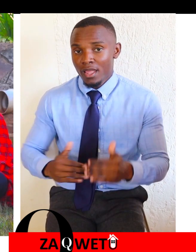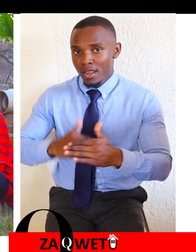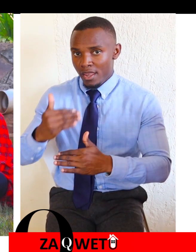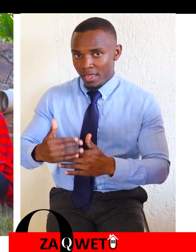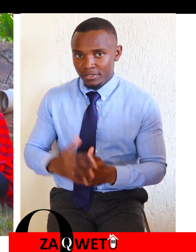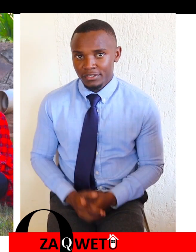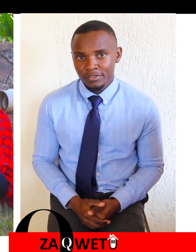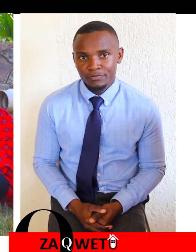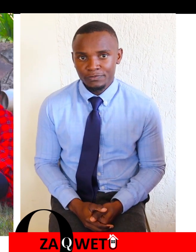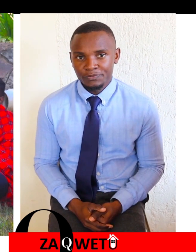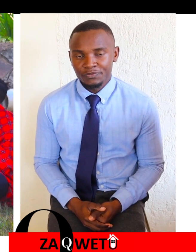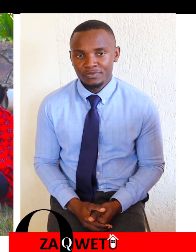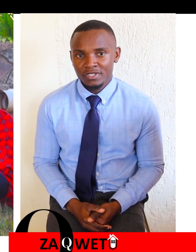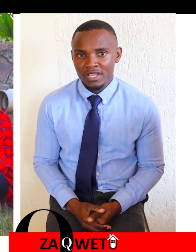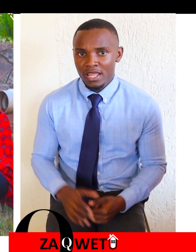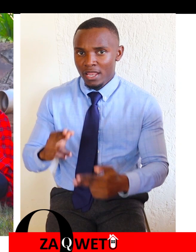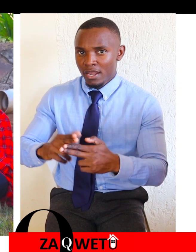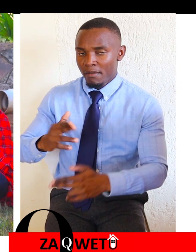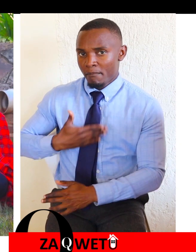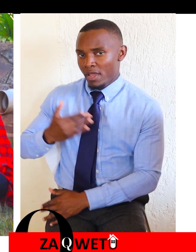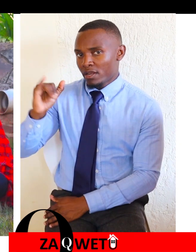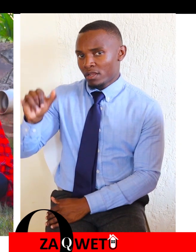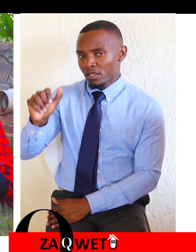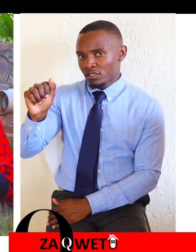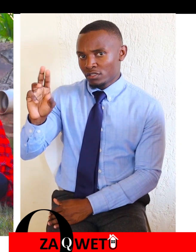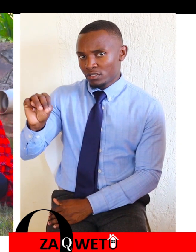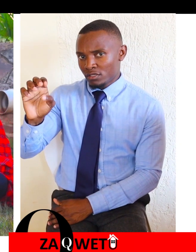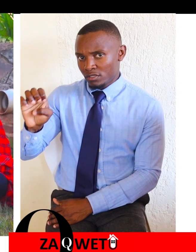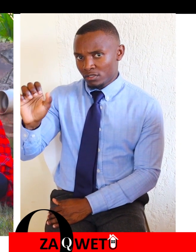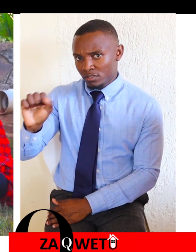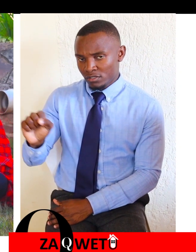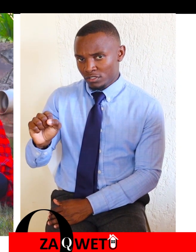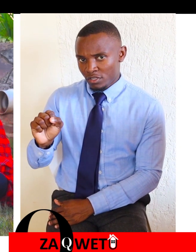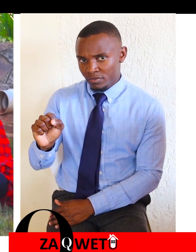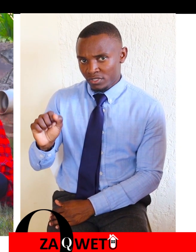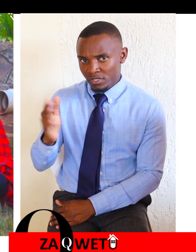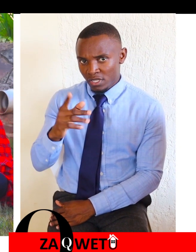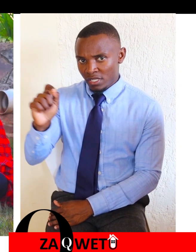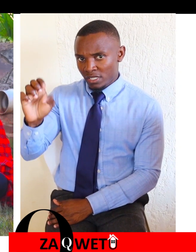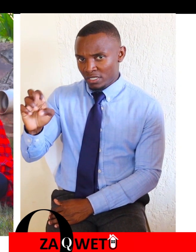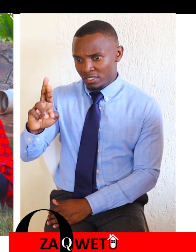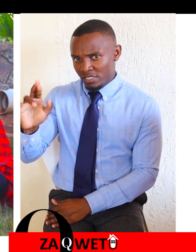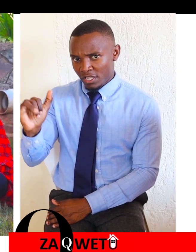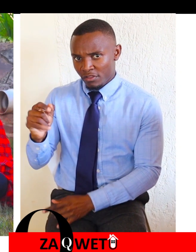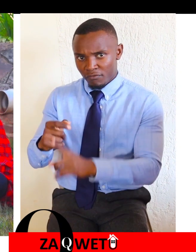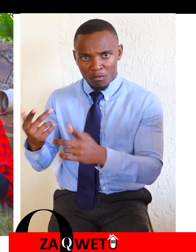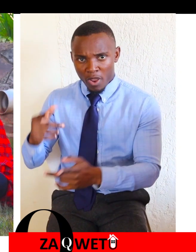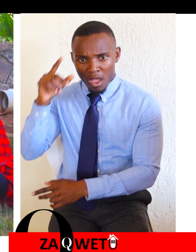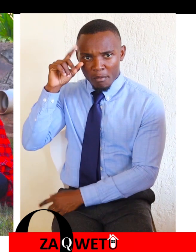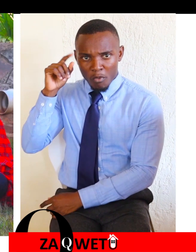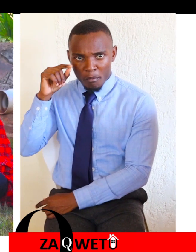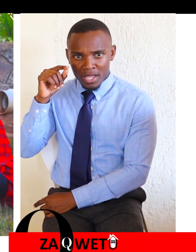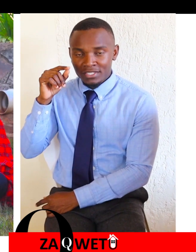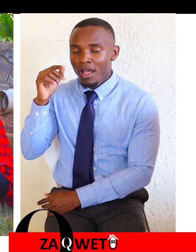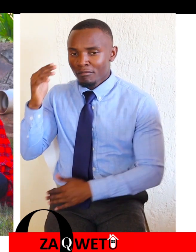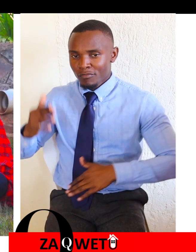nice. And the far end gentleman. Okay, my name is James, natambulika kama James Mteri.